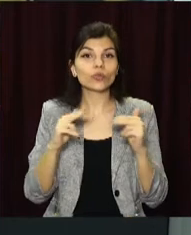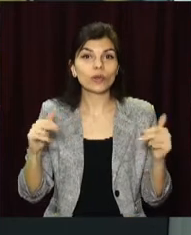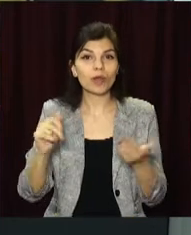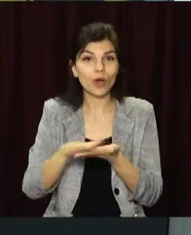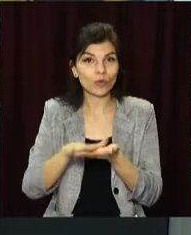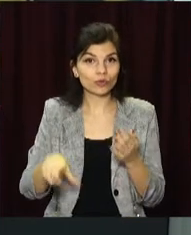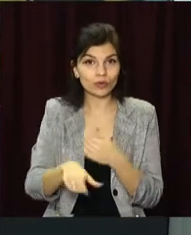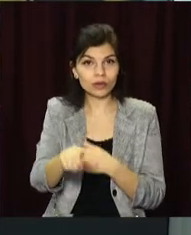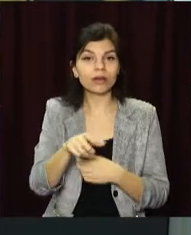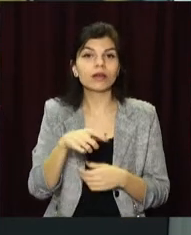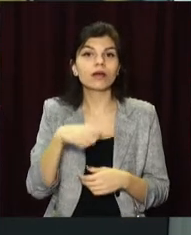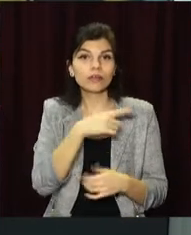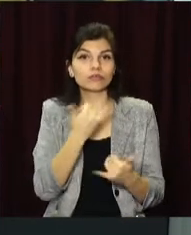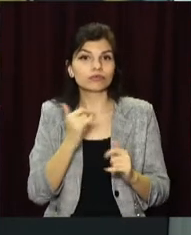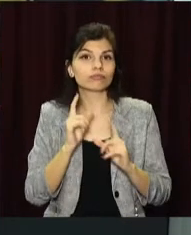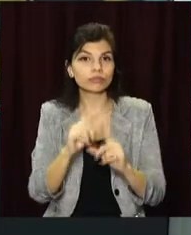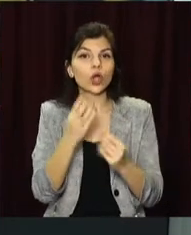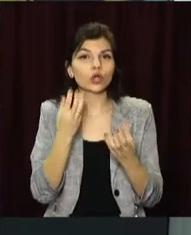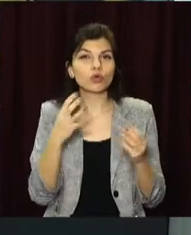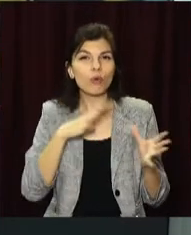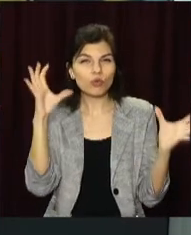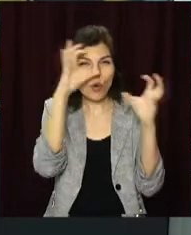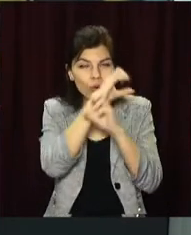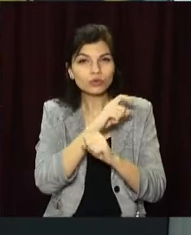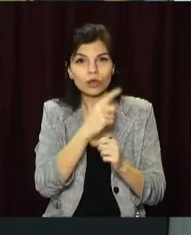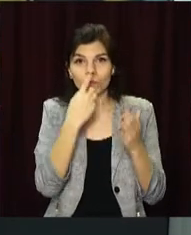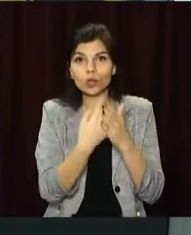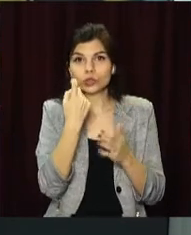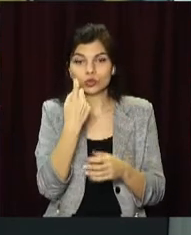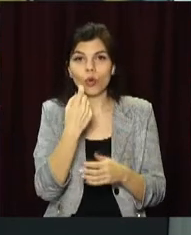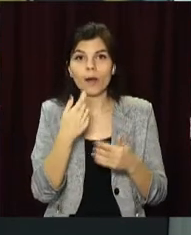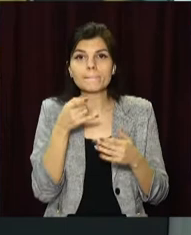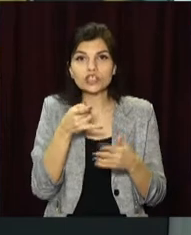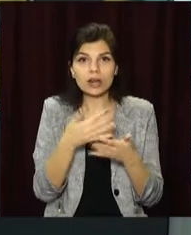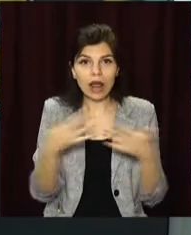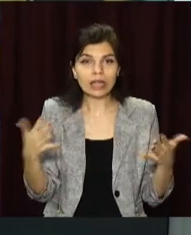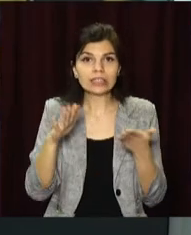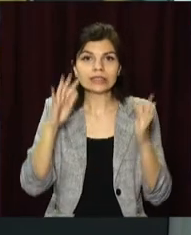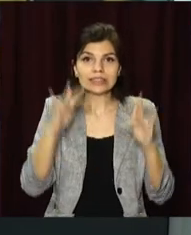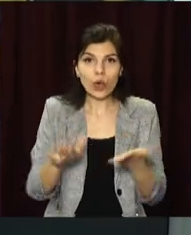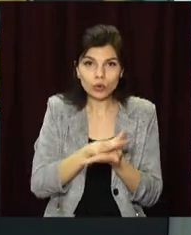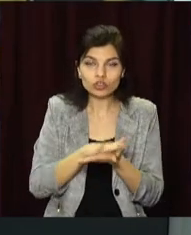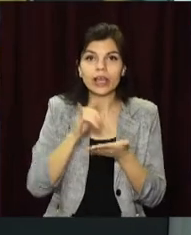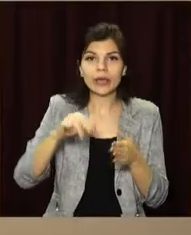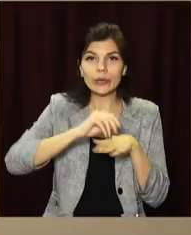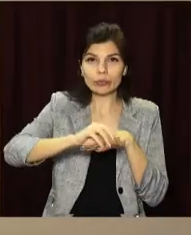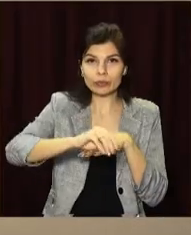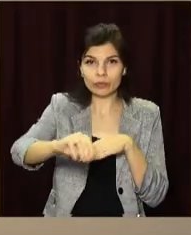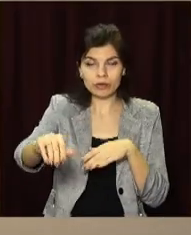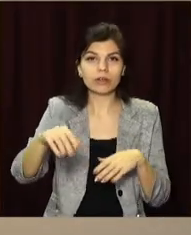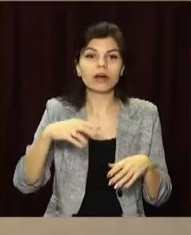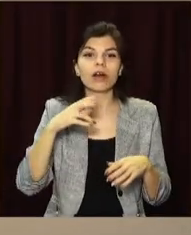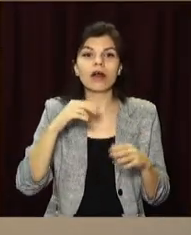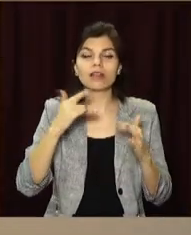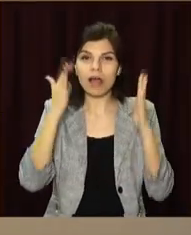дорогах регіону. У Дніпрі на розчистку доріг комунальна техніка вийшла ще в сутінках. Загалом майже 100 одиниць посипальних снігоочисних машин та